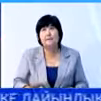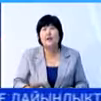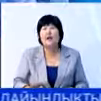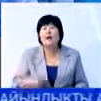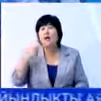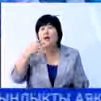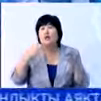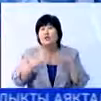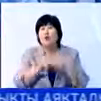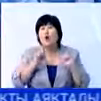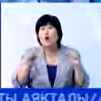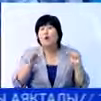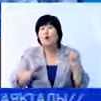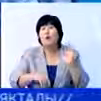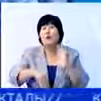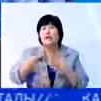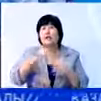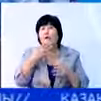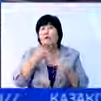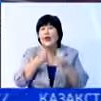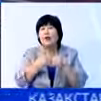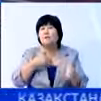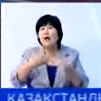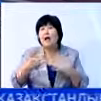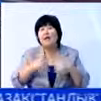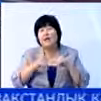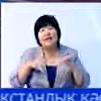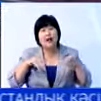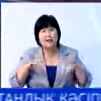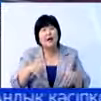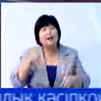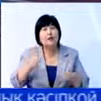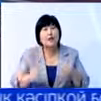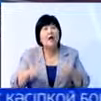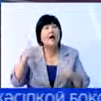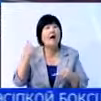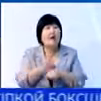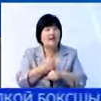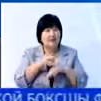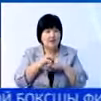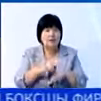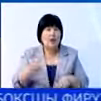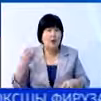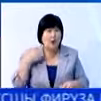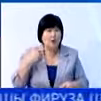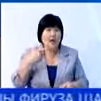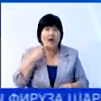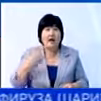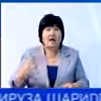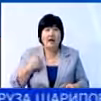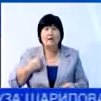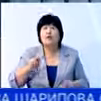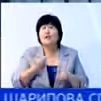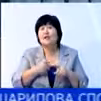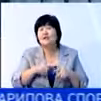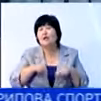Жеке құрамның спорттық бабын шыңдап, өзара әріптестік қарым-қатынасты нығайтуға бағытталған турнир алғаш рет ұйымдастырылды. Қызылорда гарнизонына қарасты әскери